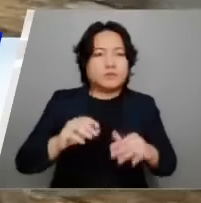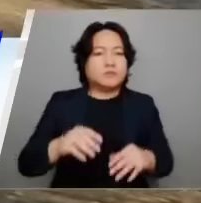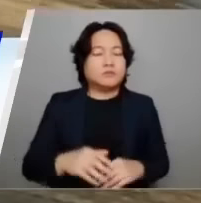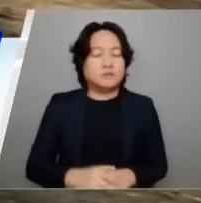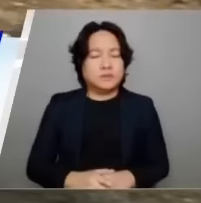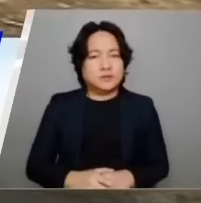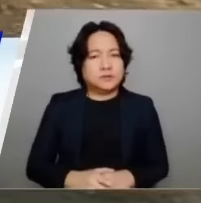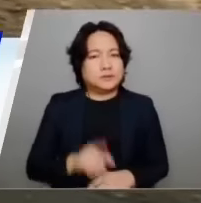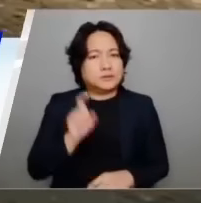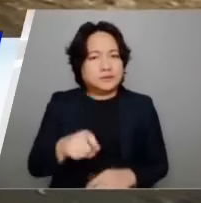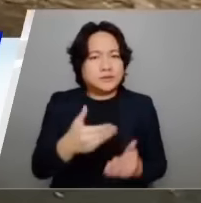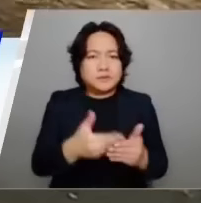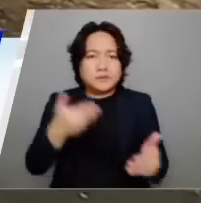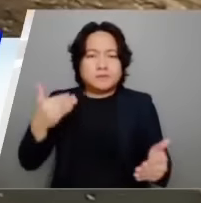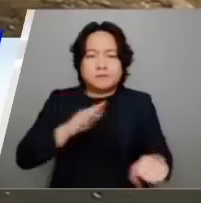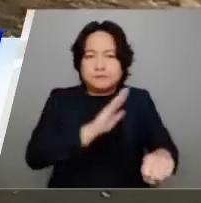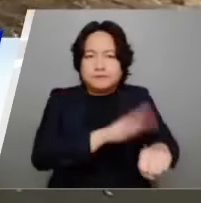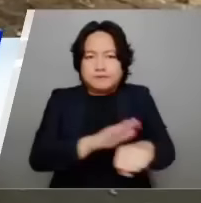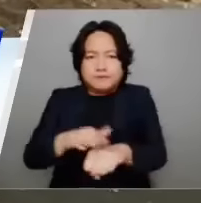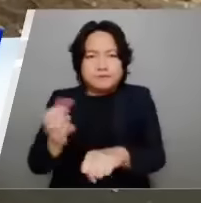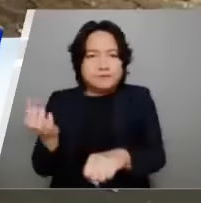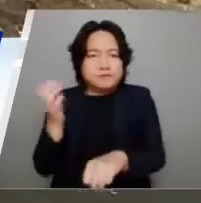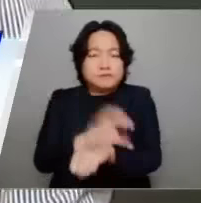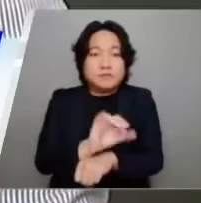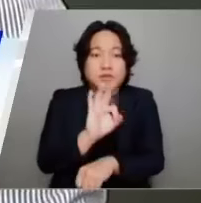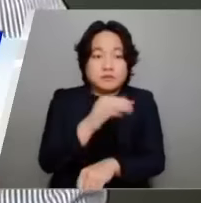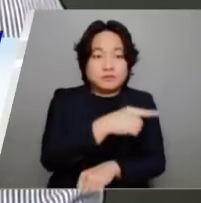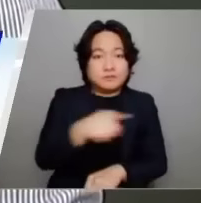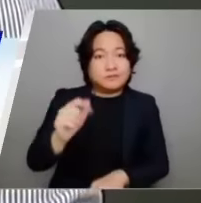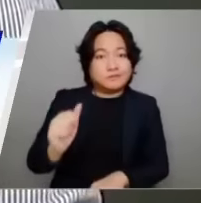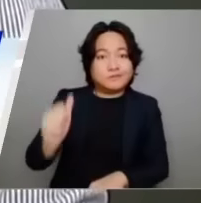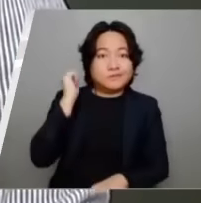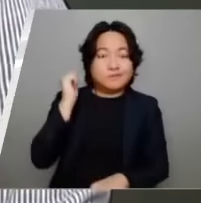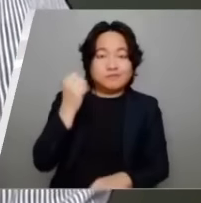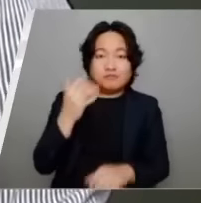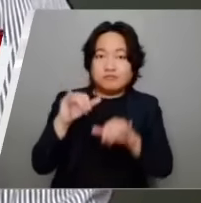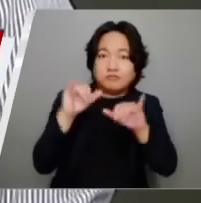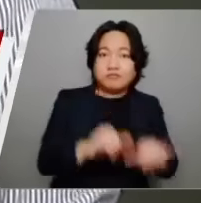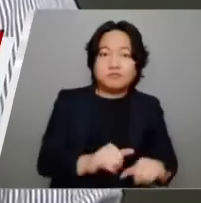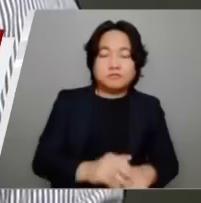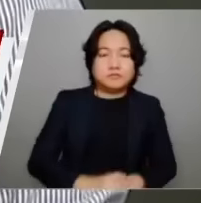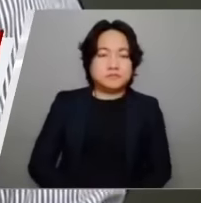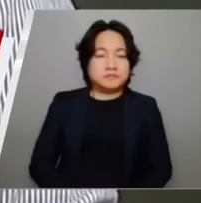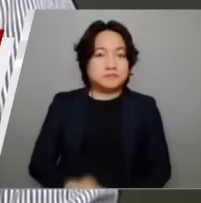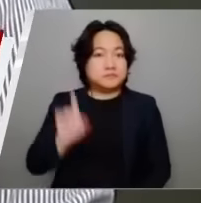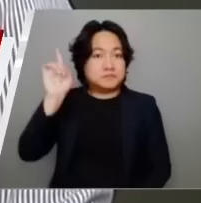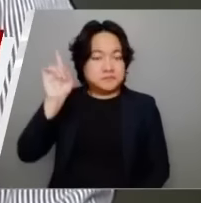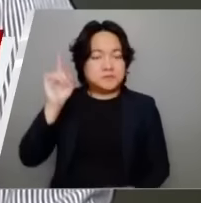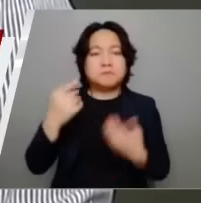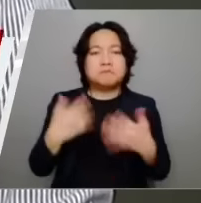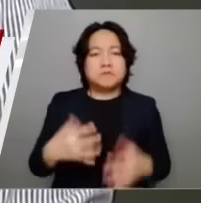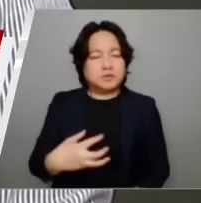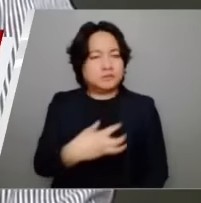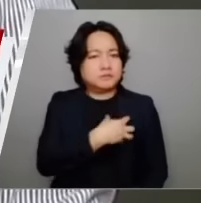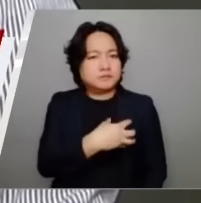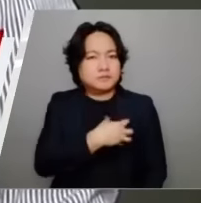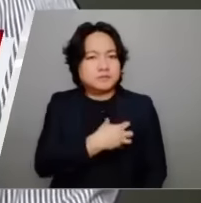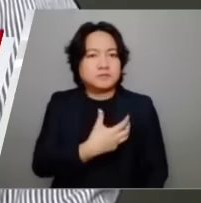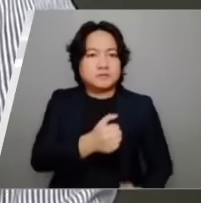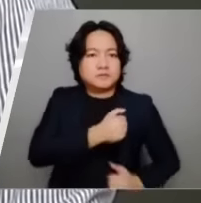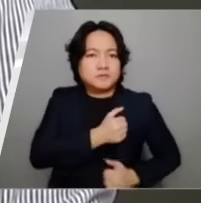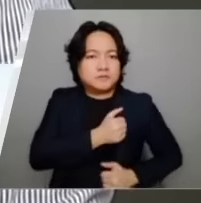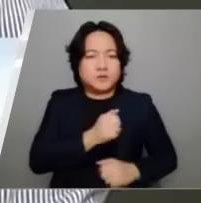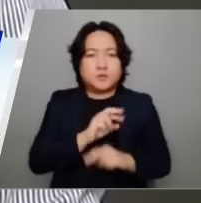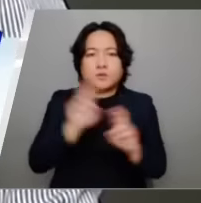may mga residenteng di susunod sa pagpapalikas. Tinalaga na rin ang PNP at ang Army na tumulong sa pagsiguro ng